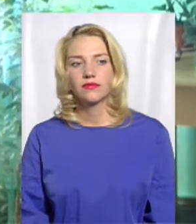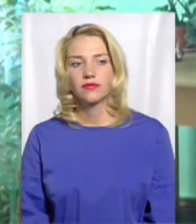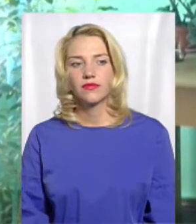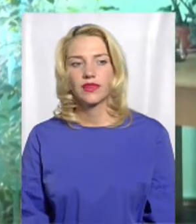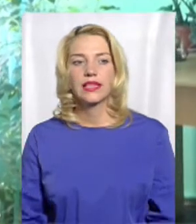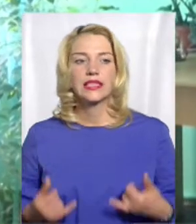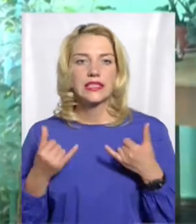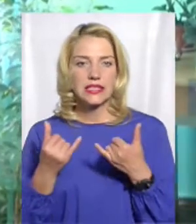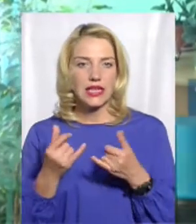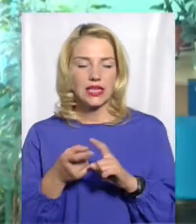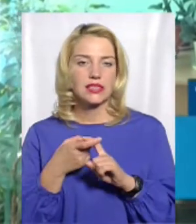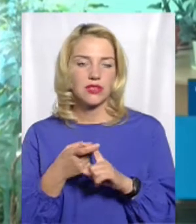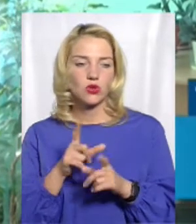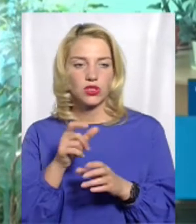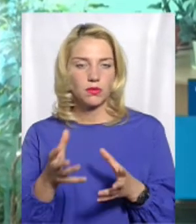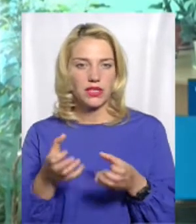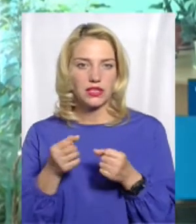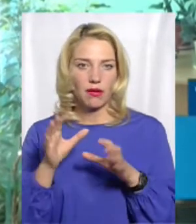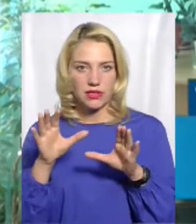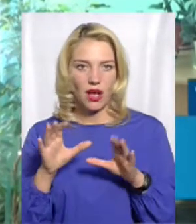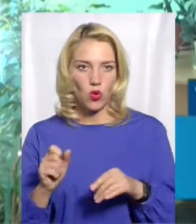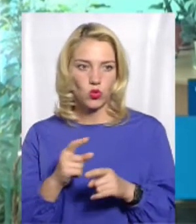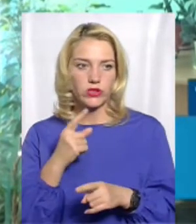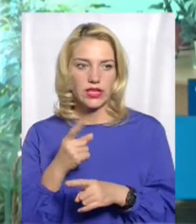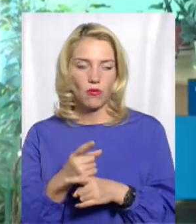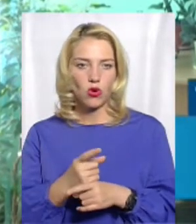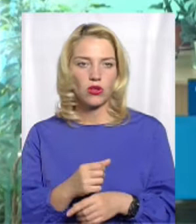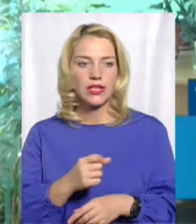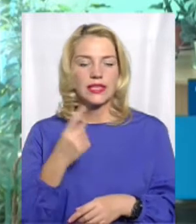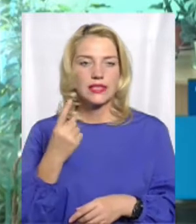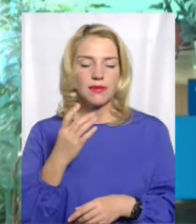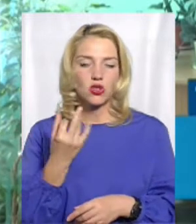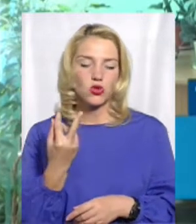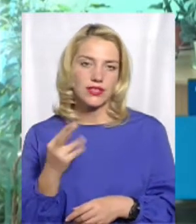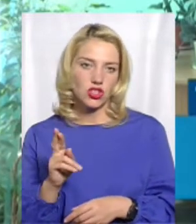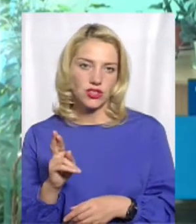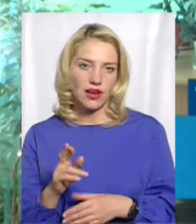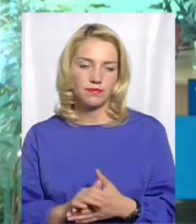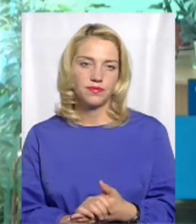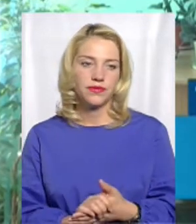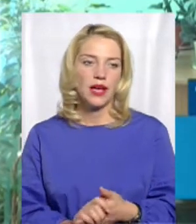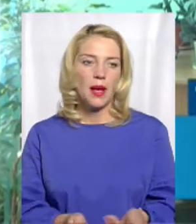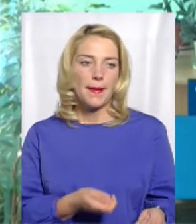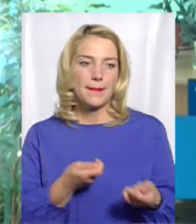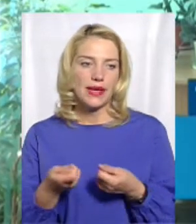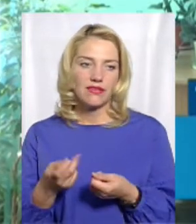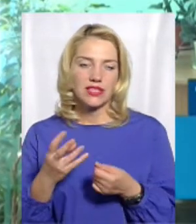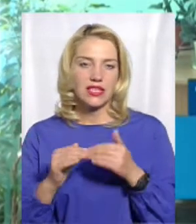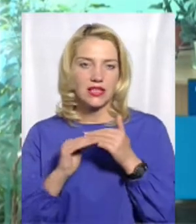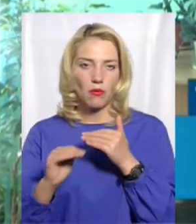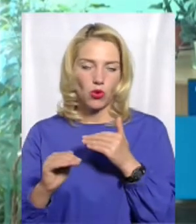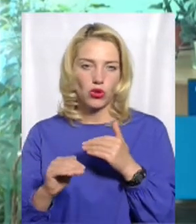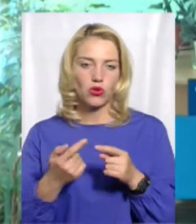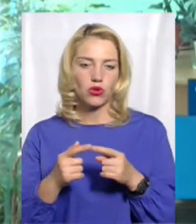Зараз в зв'язку із прийняттям закону і забороною з 1 січня перевезення на полігони твердих